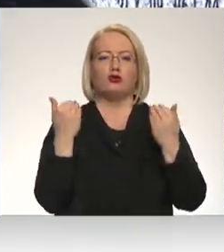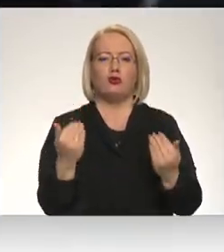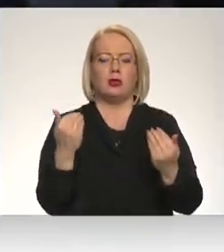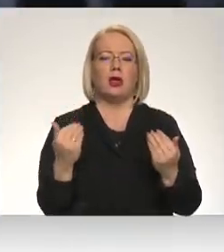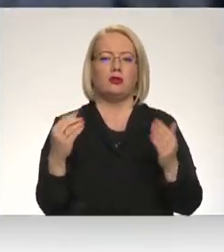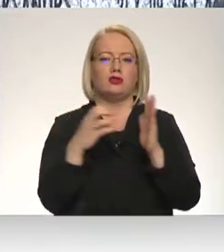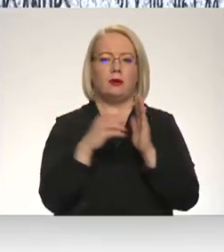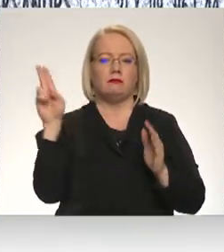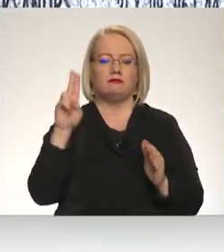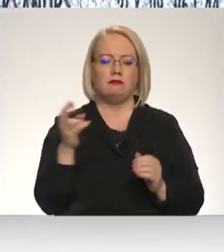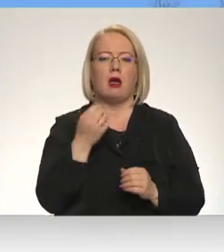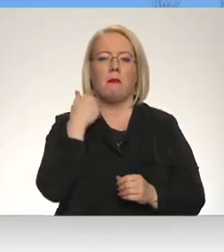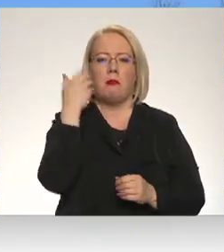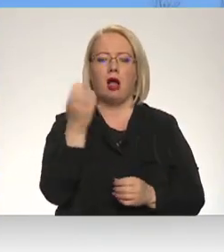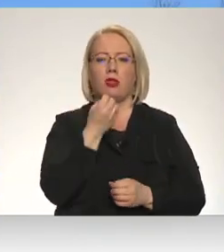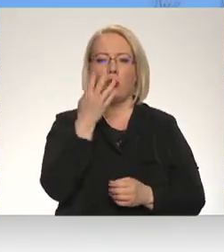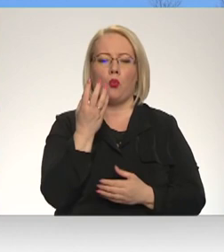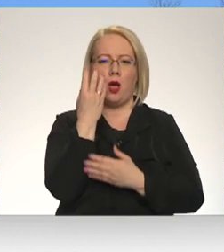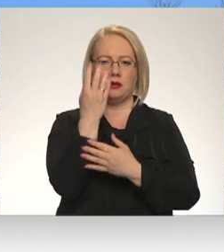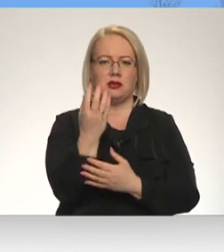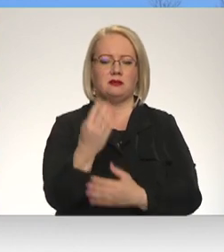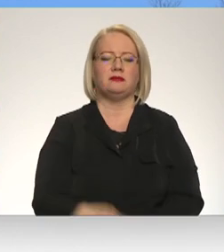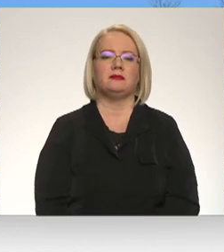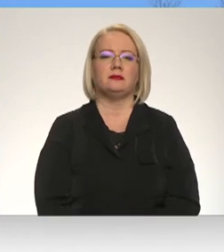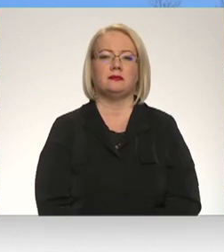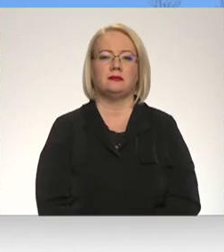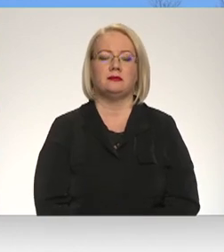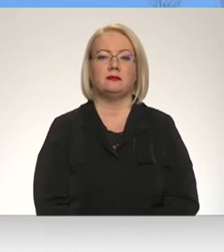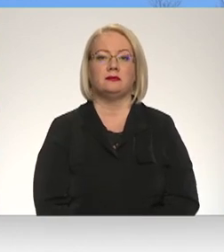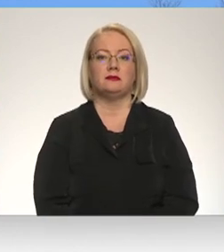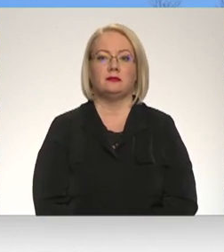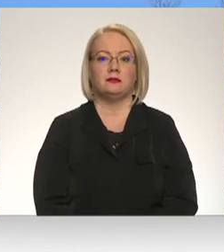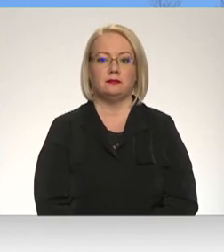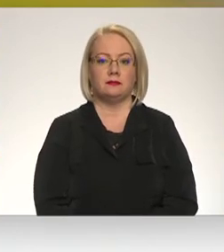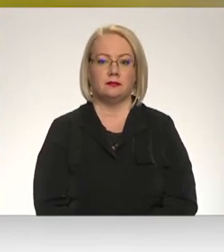simbols – baltas rozes. Madara Līdzīte, Ivans Milovs, Latvijas televīzija.